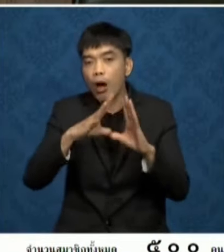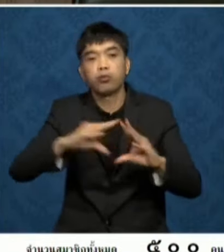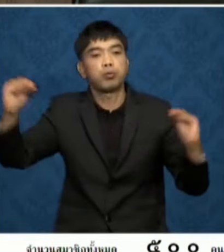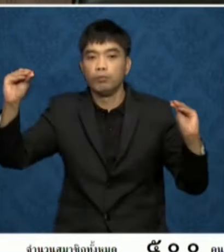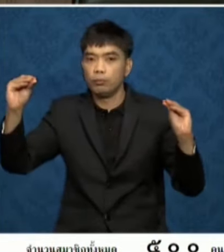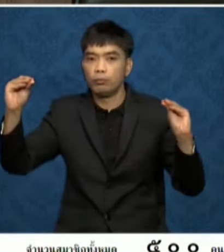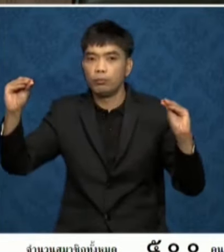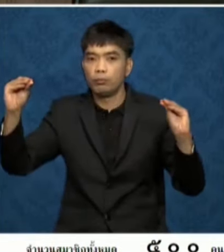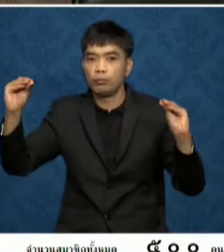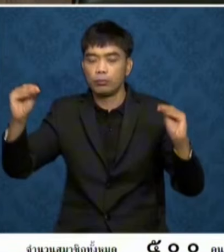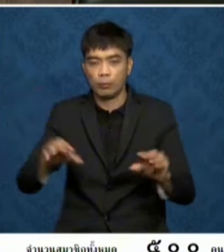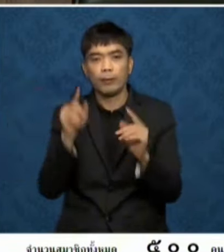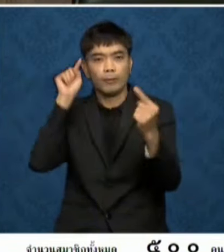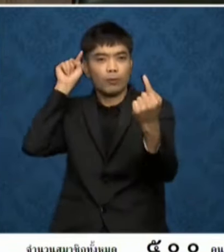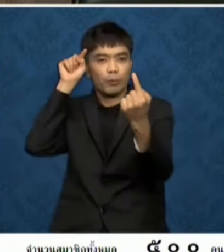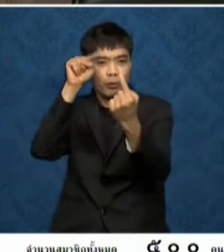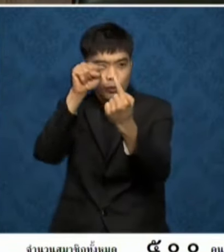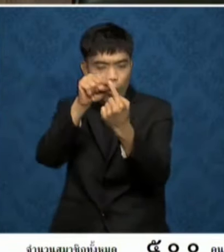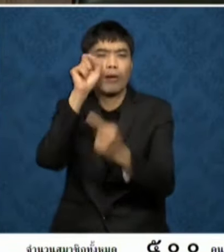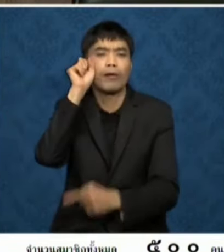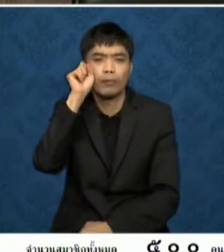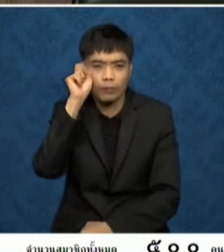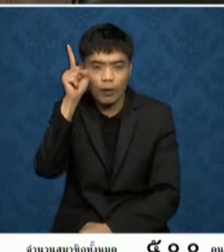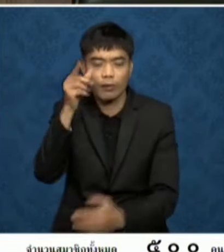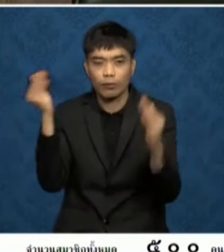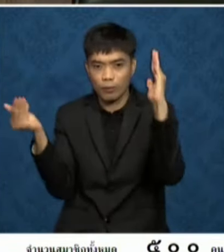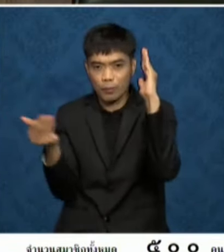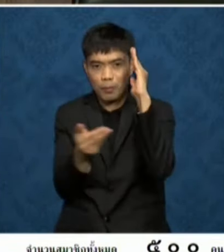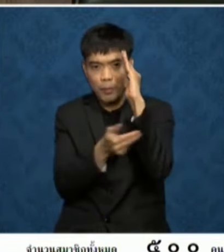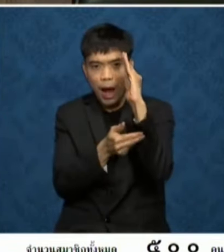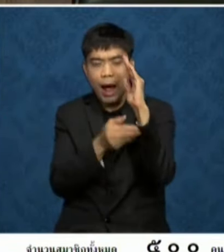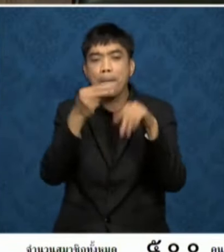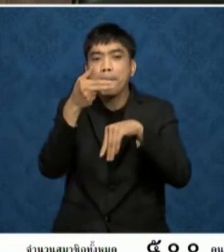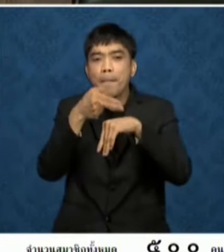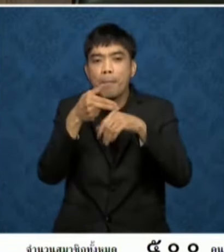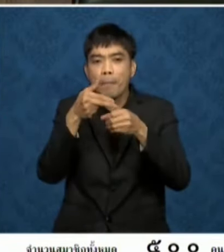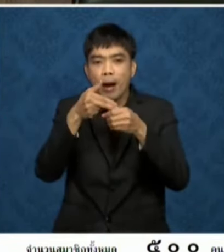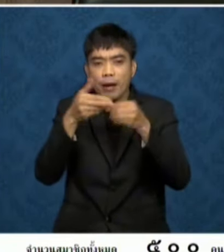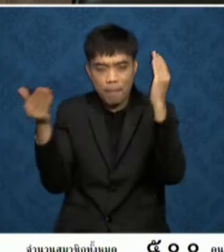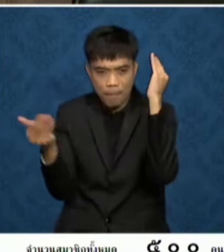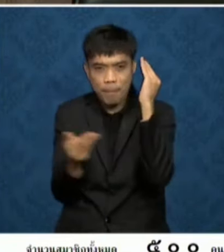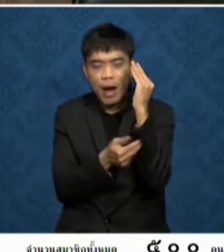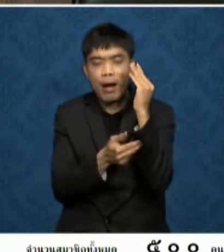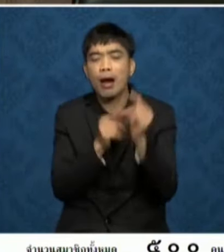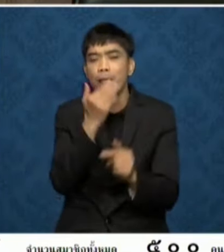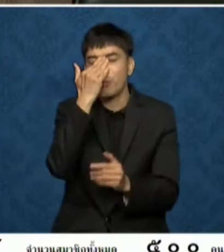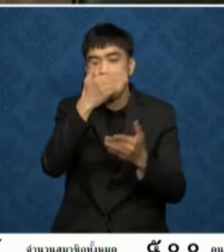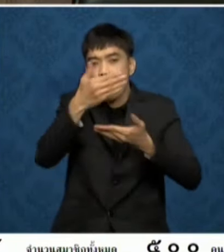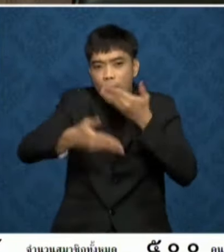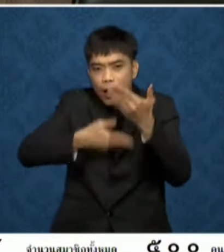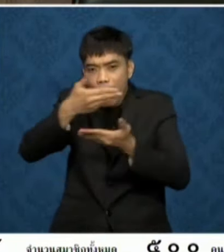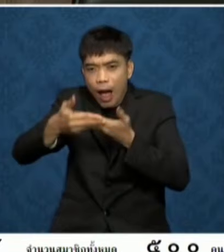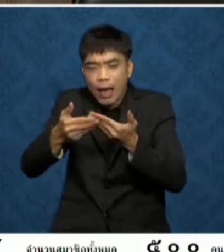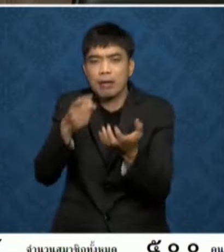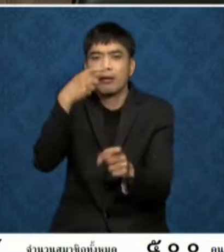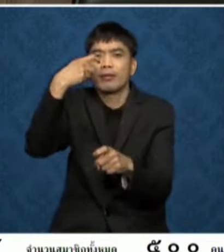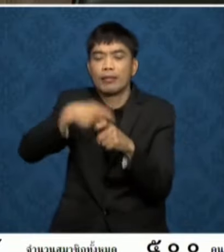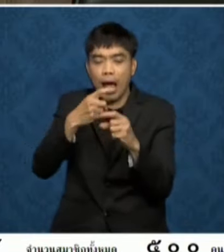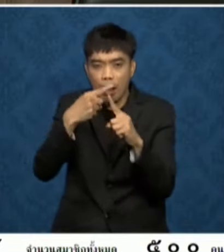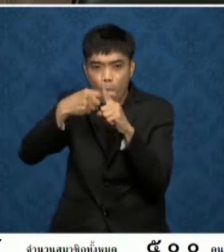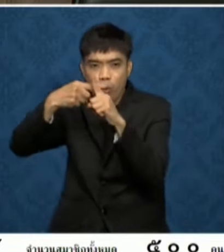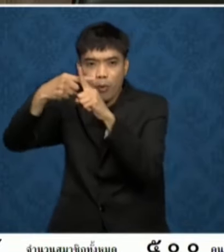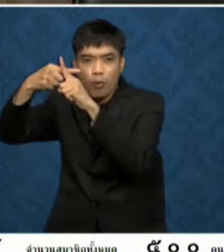ปัจจัยน้ำมันปาล์มเข้าใจครับเดี๋ยวคนจะบอกว่าเท่าไม่รู้จริงน้ำมันปาล์มเนี่ยมันราคามันยากครับถ้าไปหา